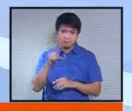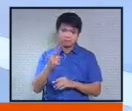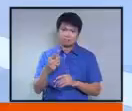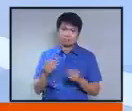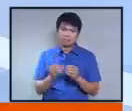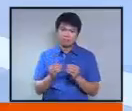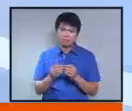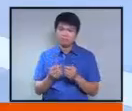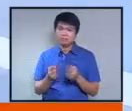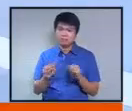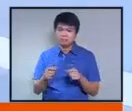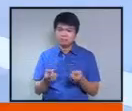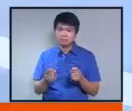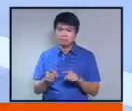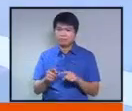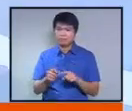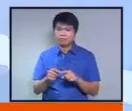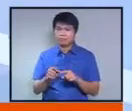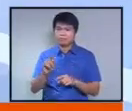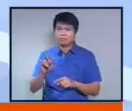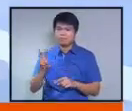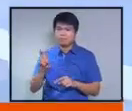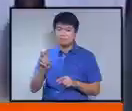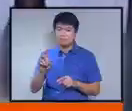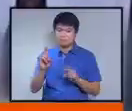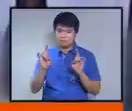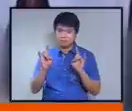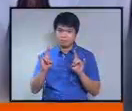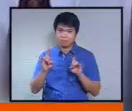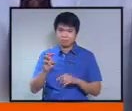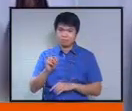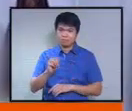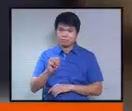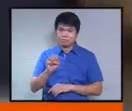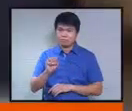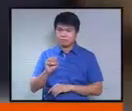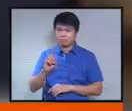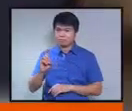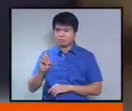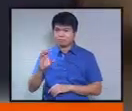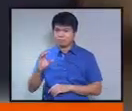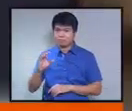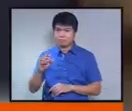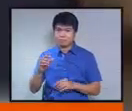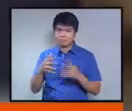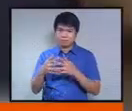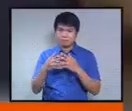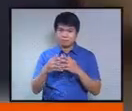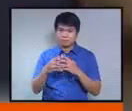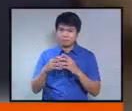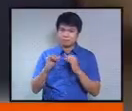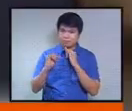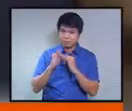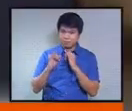Maraming pwedeng mangyari na hindi inaasahan sa live na TV broadcast. Tulad na lang sa MSNBC sa Amerika habang in-interview